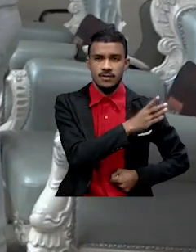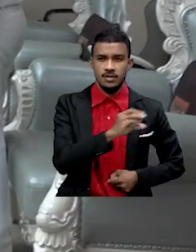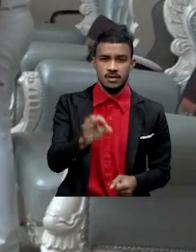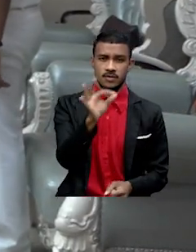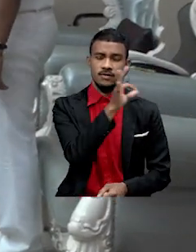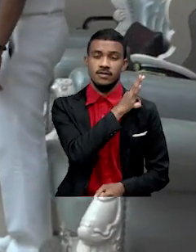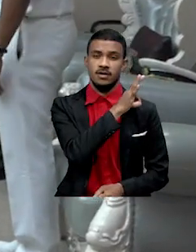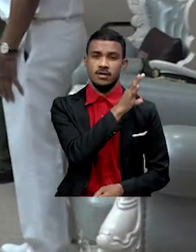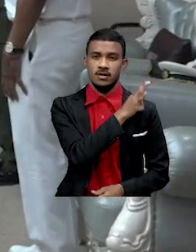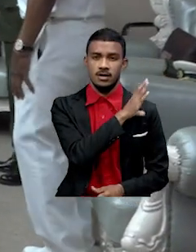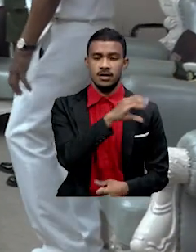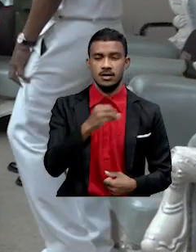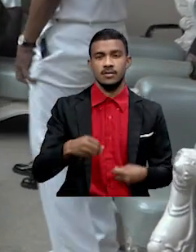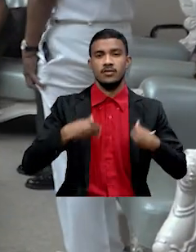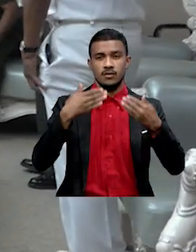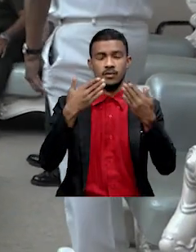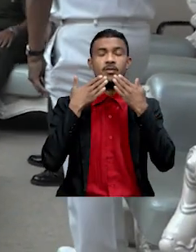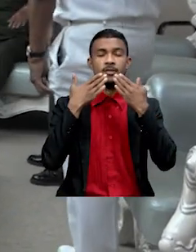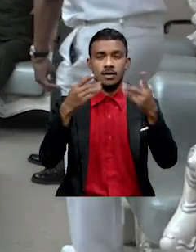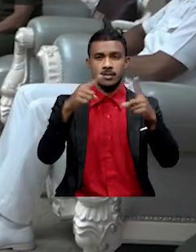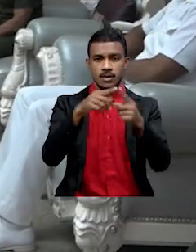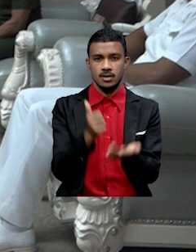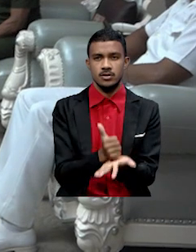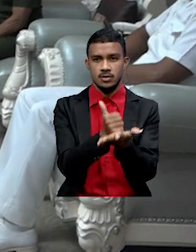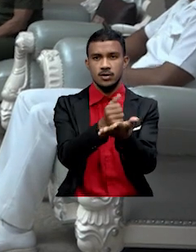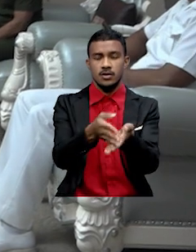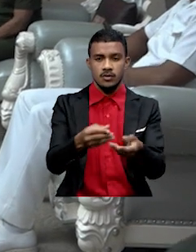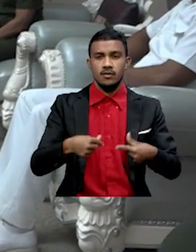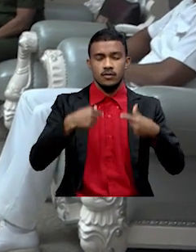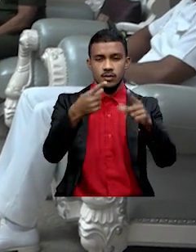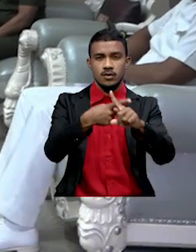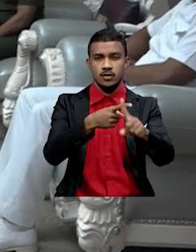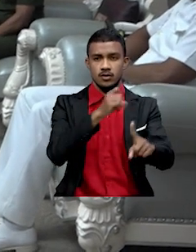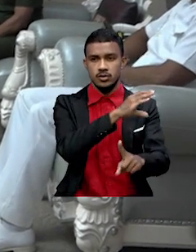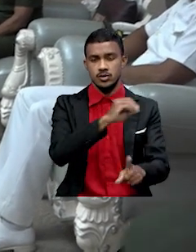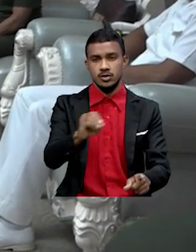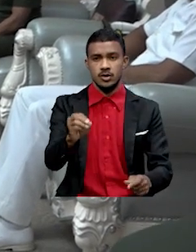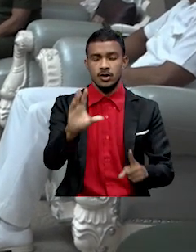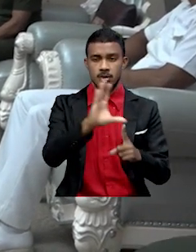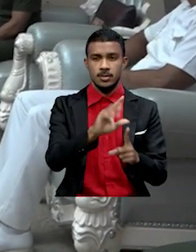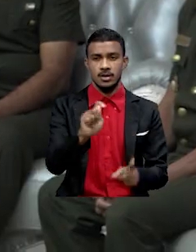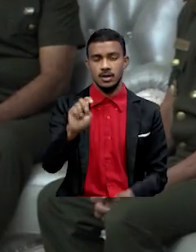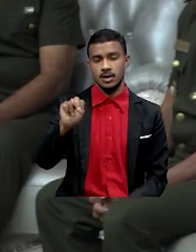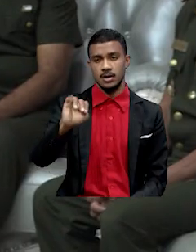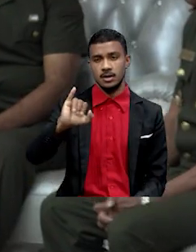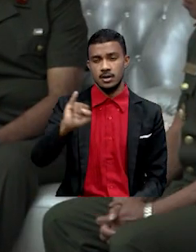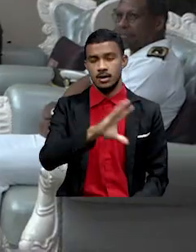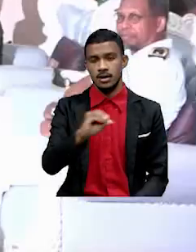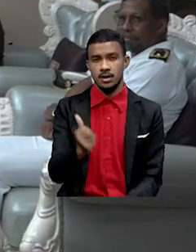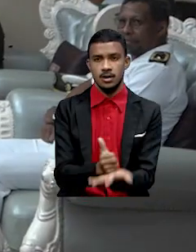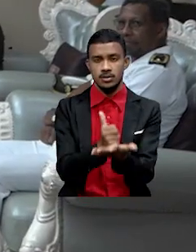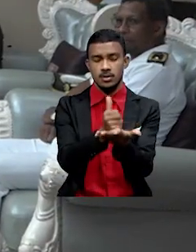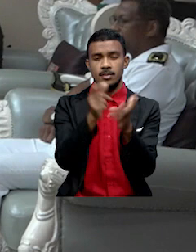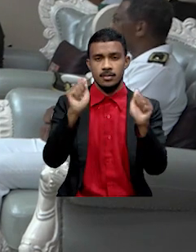Falu Ratelak apresia ho ajuda nebe Seifo Husi General Teni Muhammad Andika Perkasa tambali husi ajuda ne